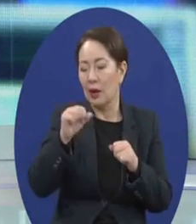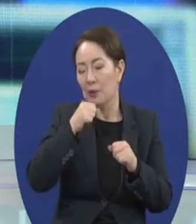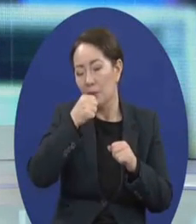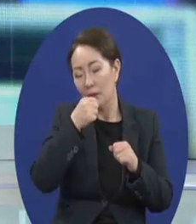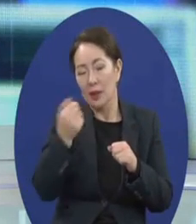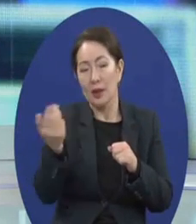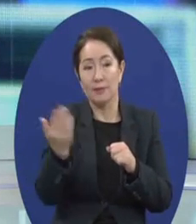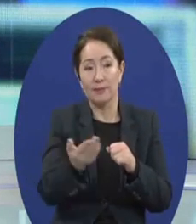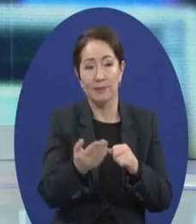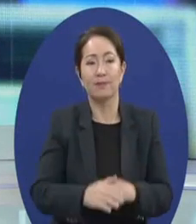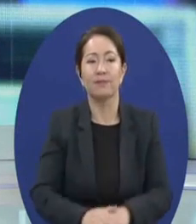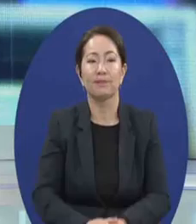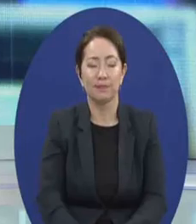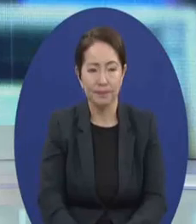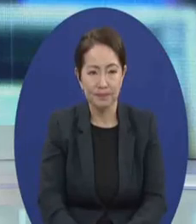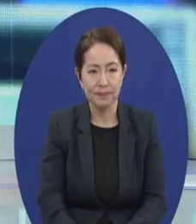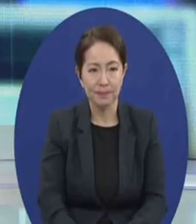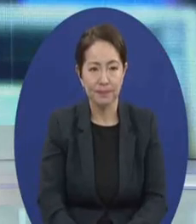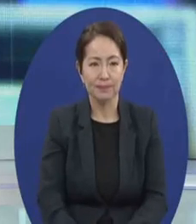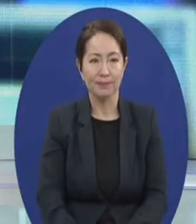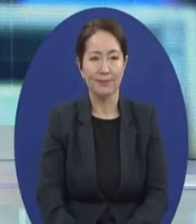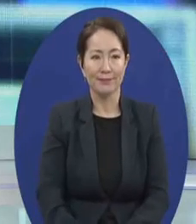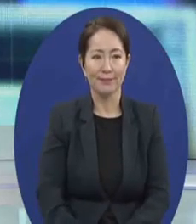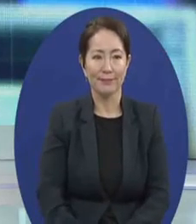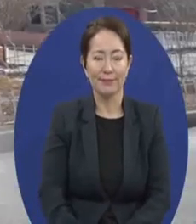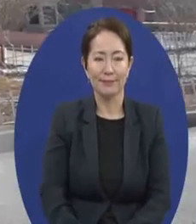талаарх мэдээллийг тодорхойллоо.